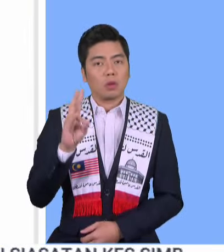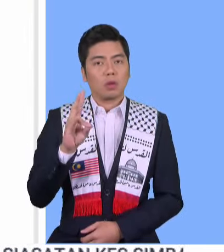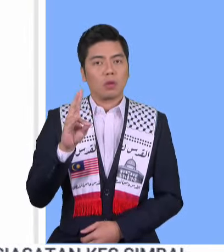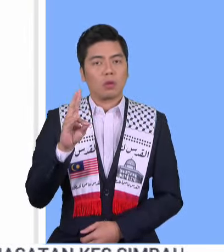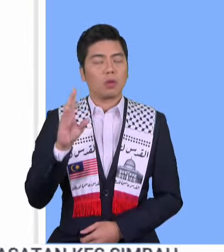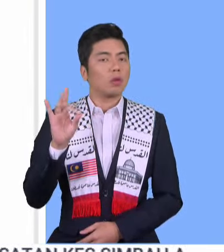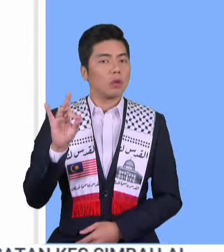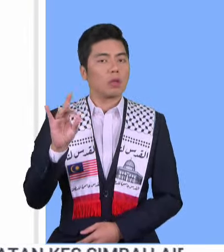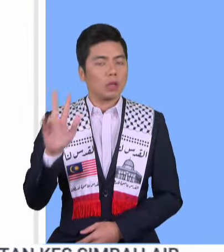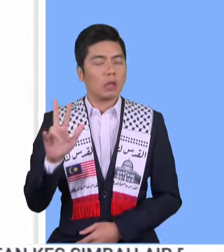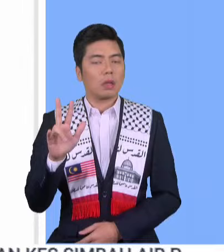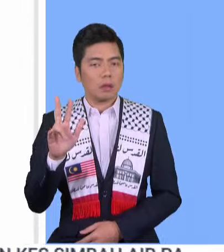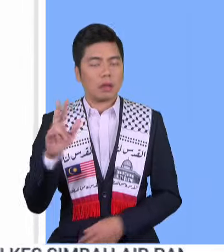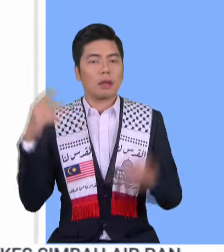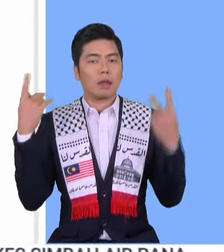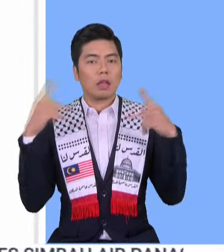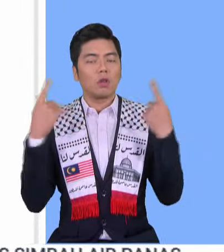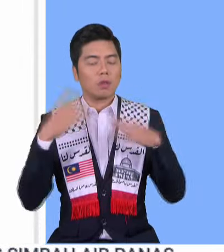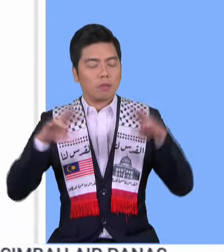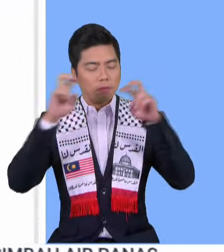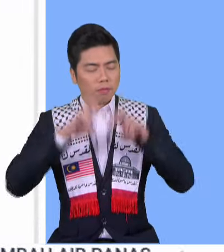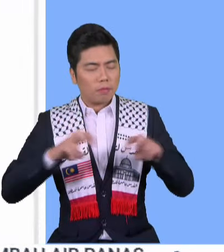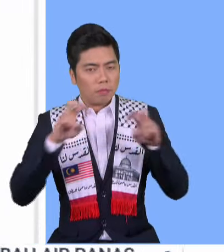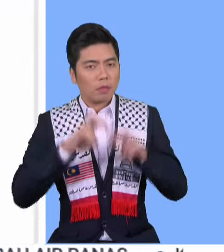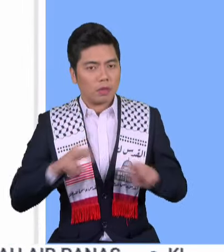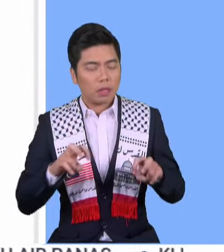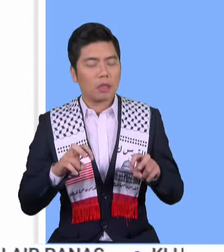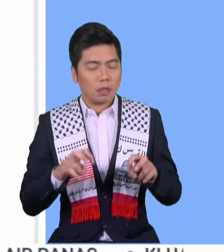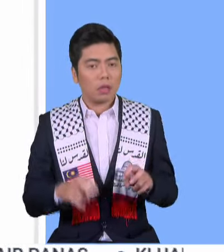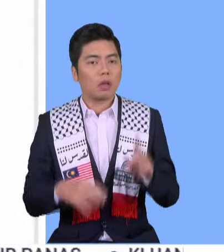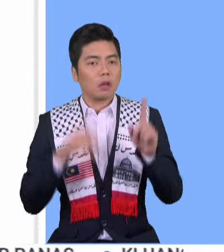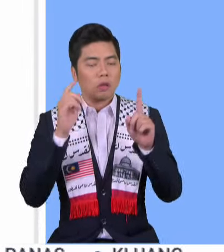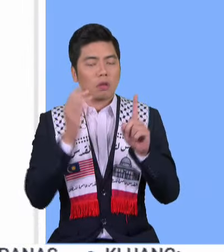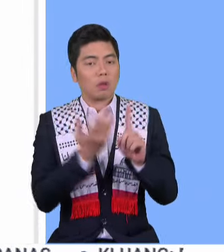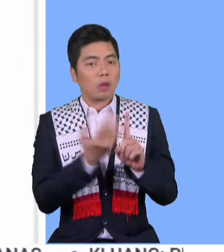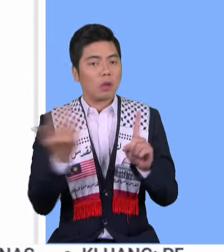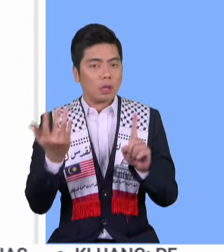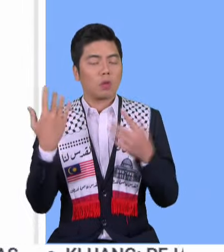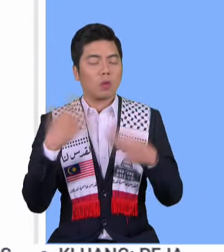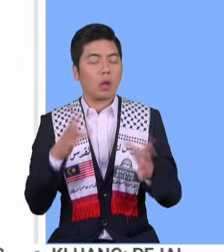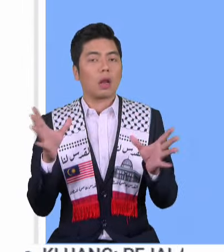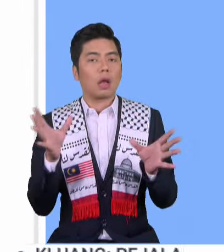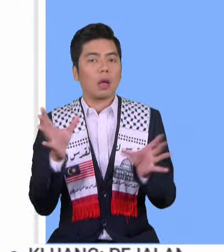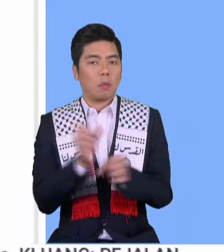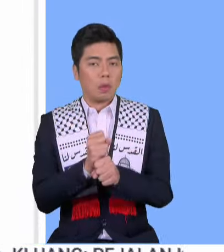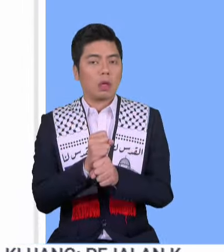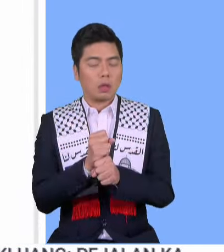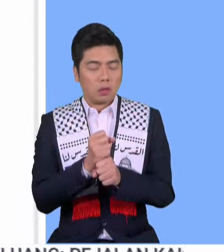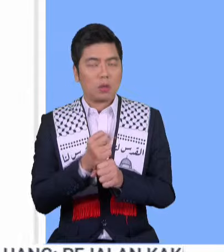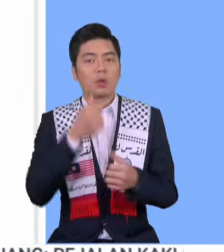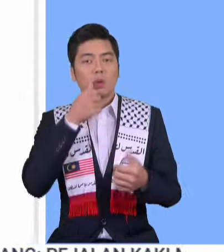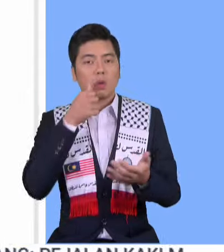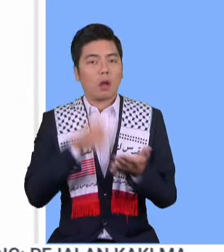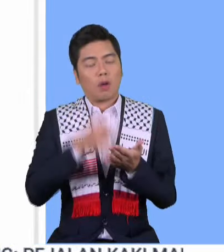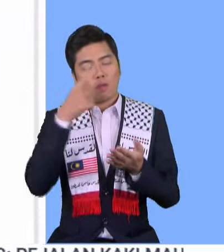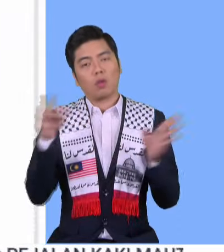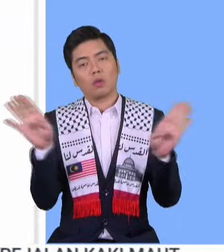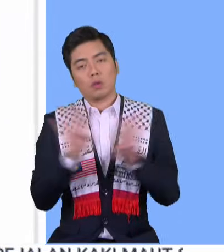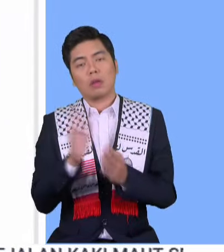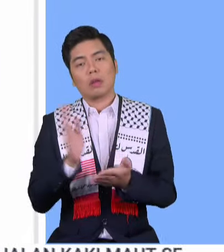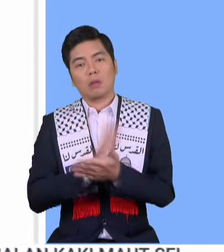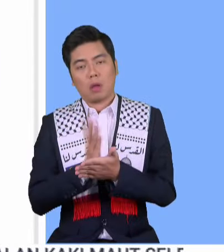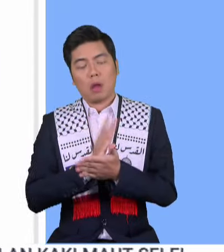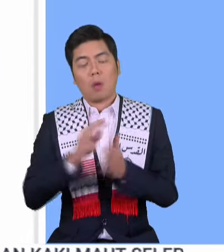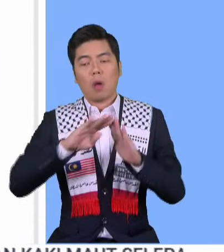33,473 premis makanan telah diperiksa. 124 premis makanan diberi perintah penutupan sementara di bawah